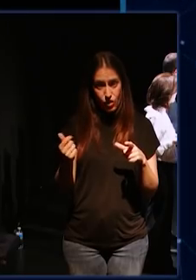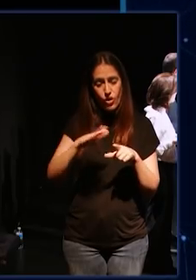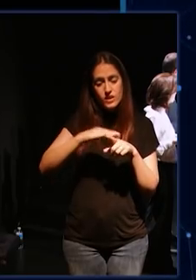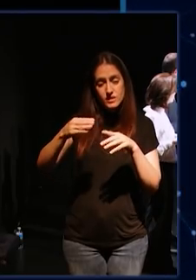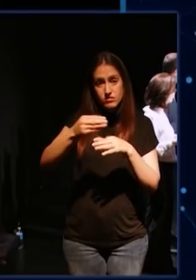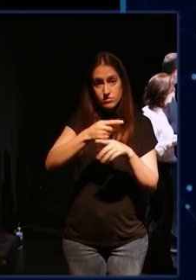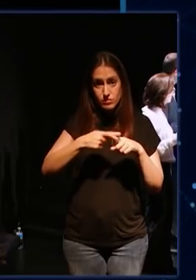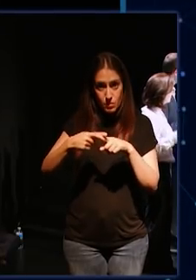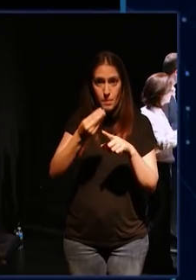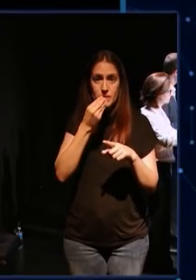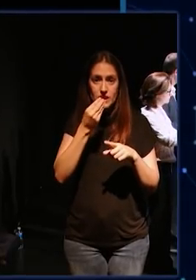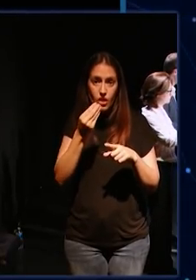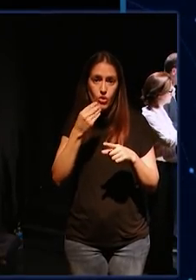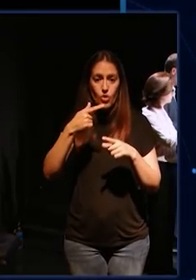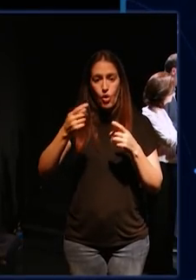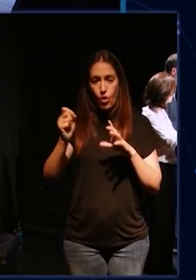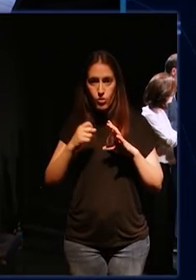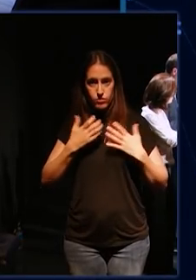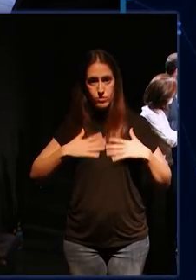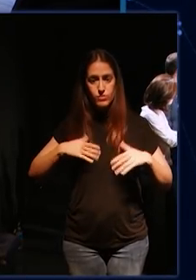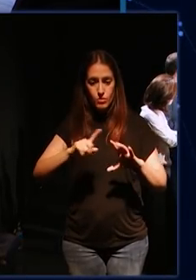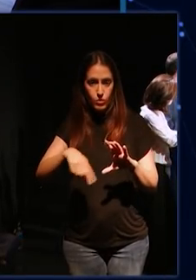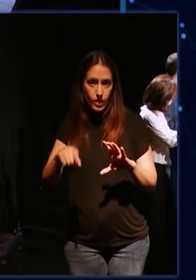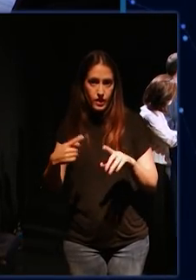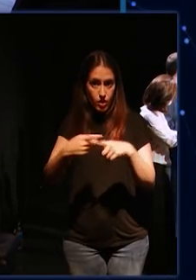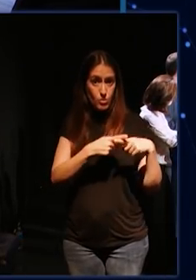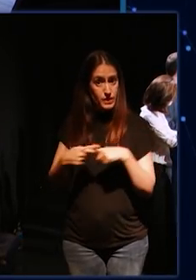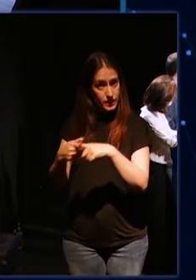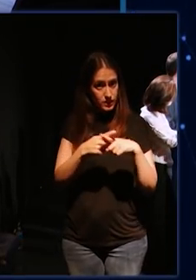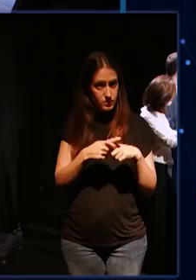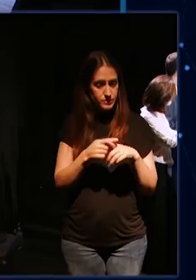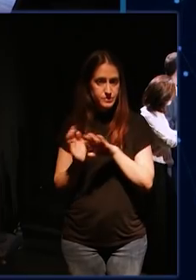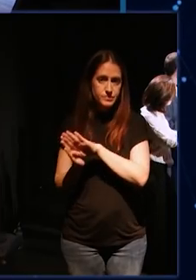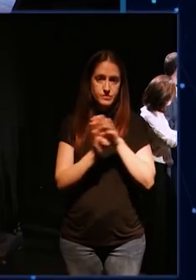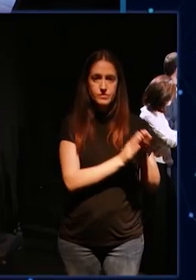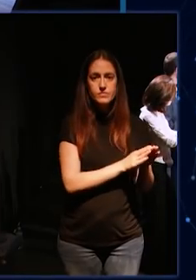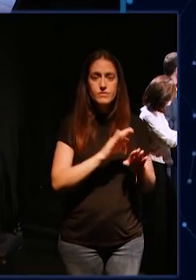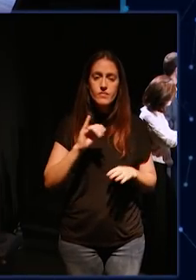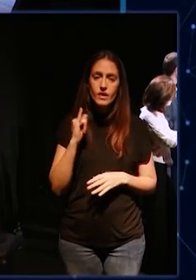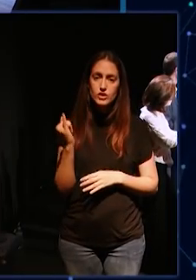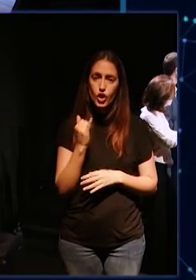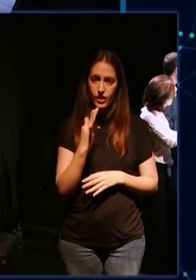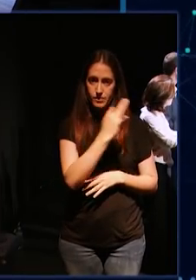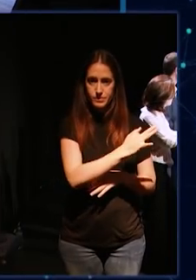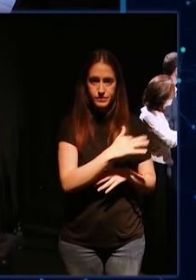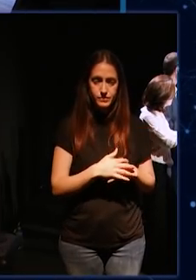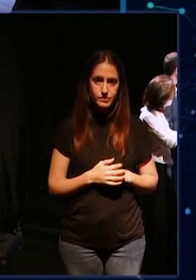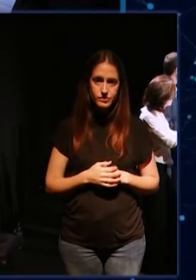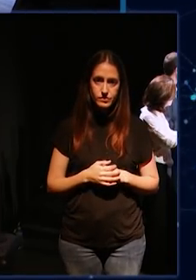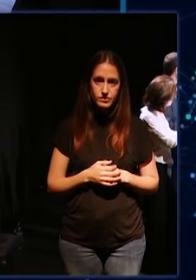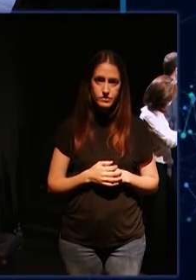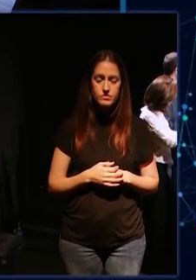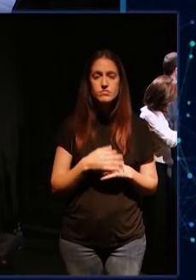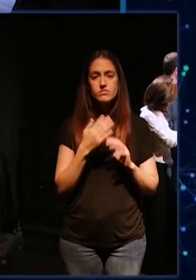com podien ser menjadors i una bugaderia. Jordi Nadal. Sí, a veure, un parell o